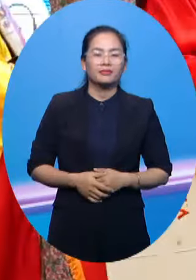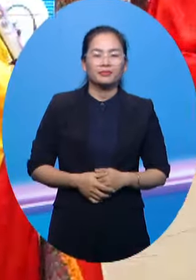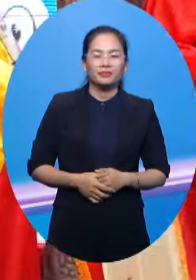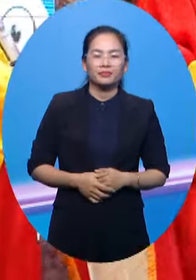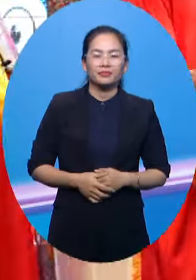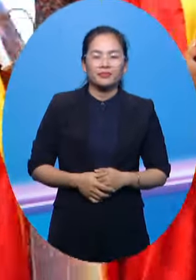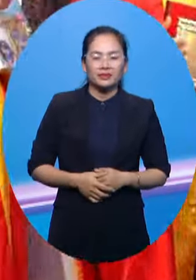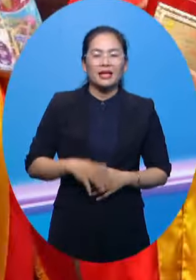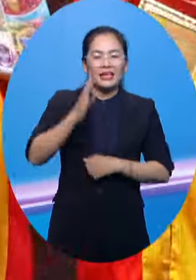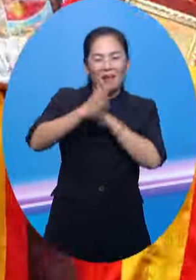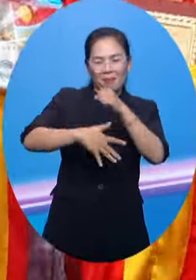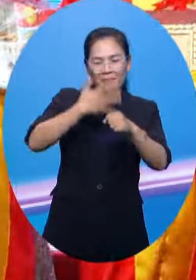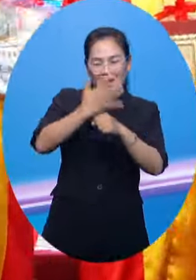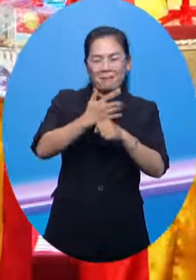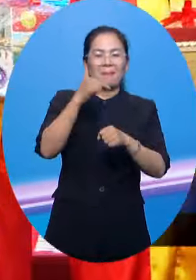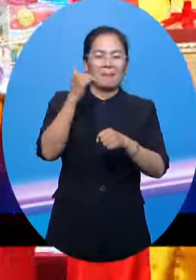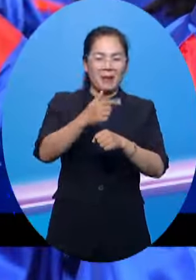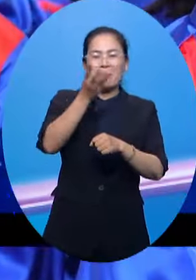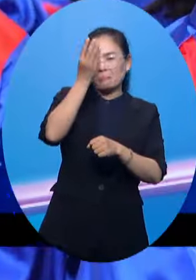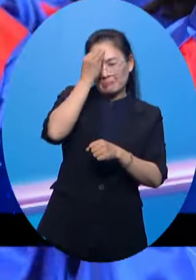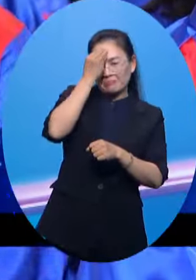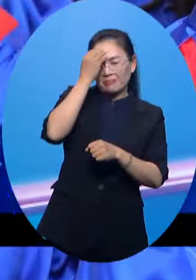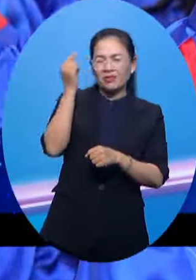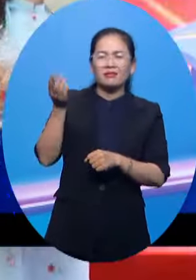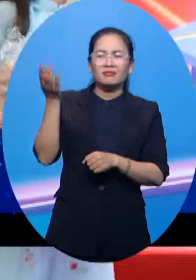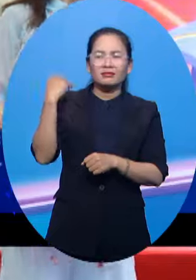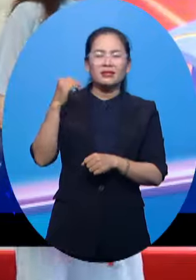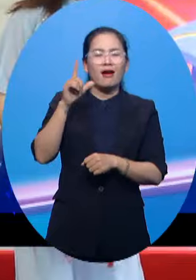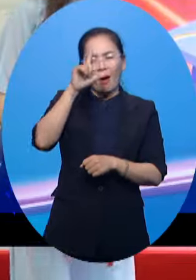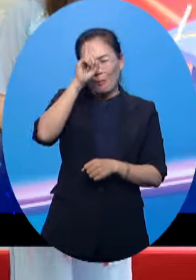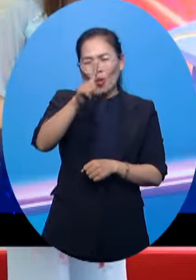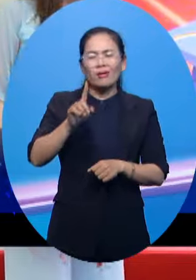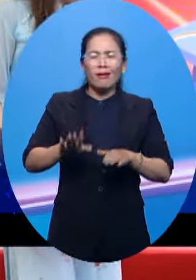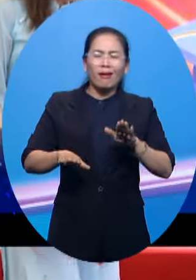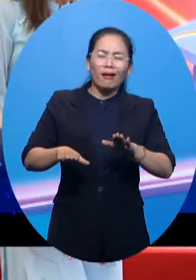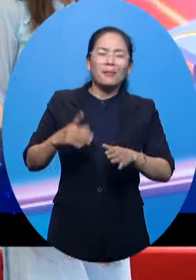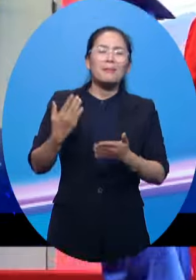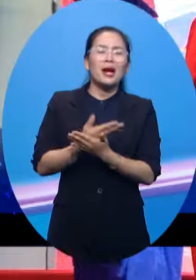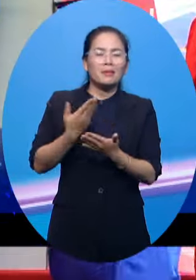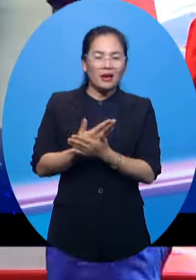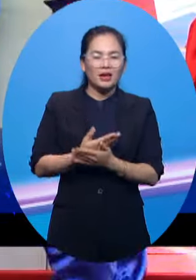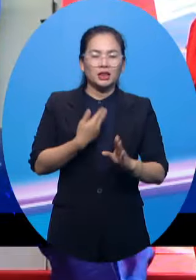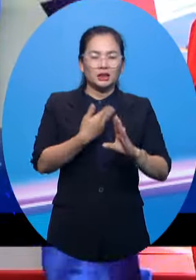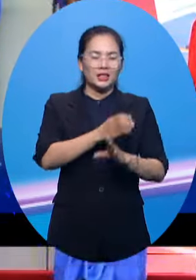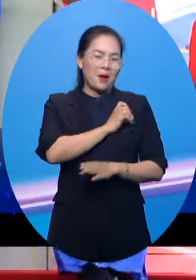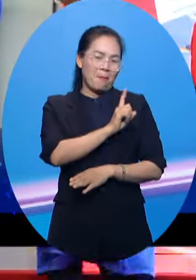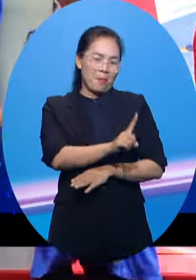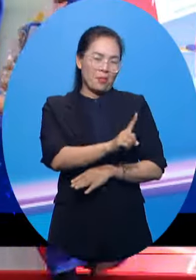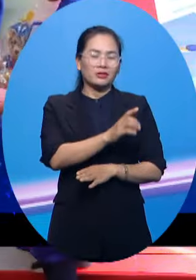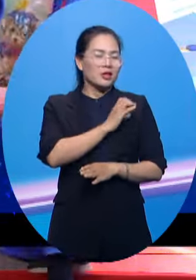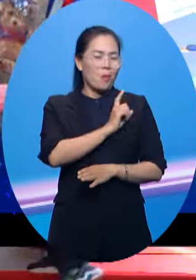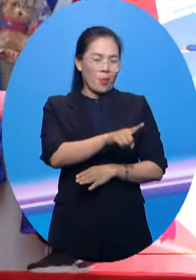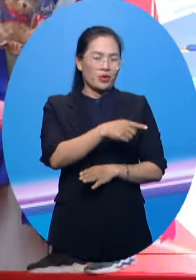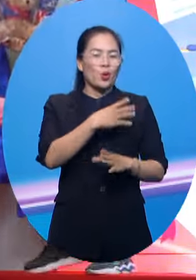Chia sẻ hành trình 5 năm từ những ngày đầu bỡ ngỡ bước chân đến với ngôi nhà chung, trường tiểu học Nguyễn Bỉnh Khiêm, quận 1, đến nay các em đã